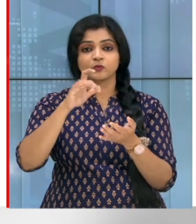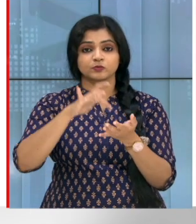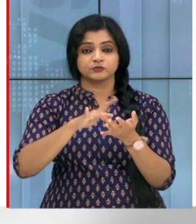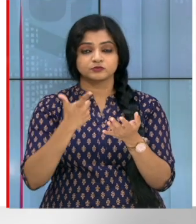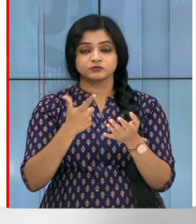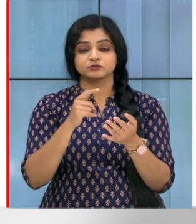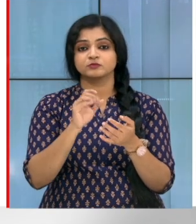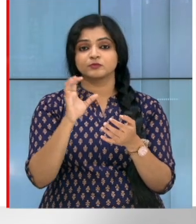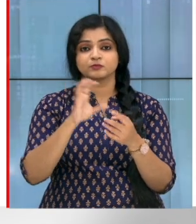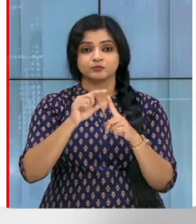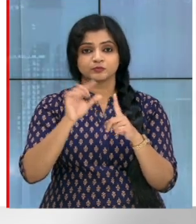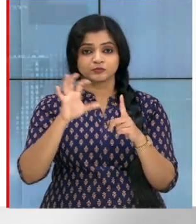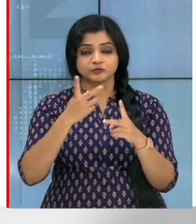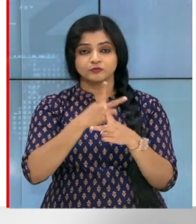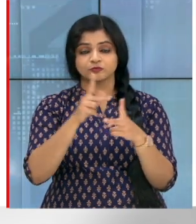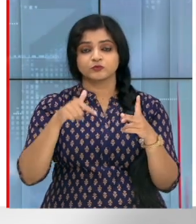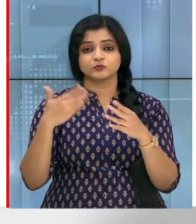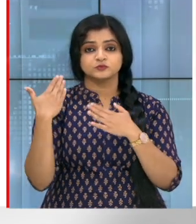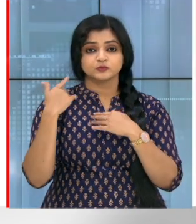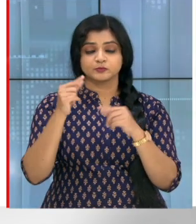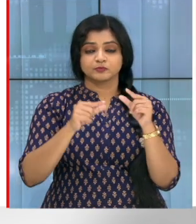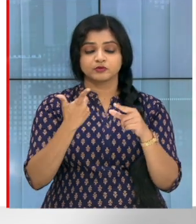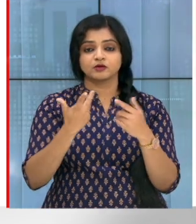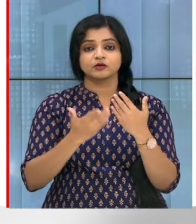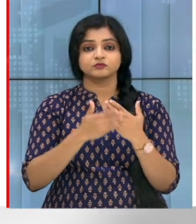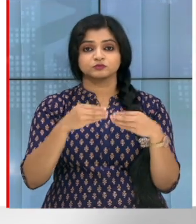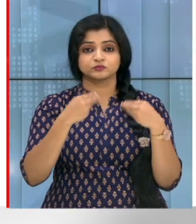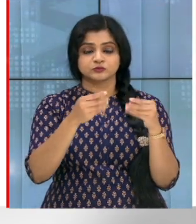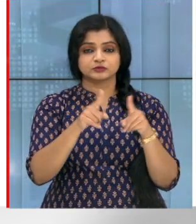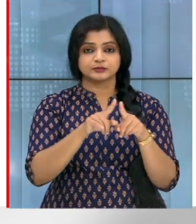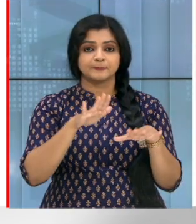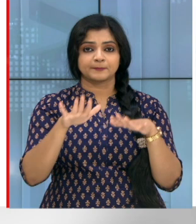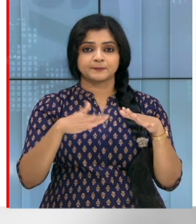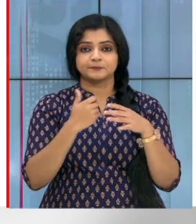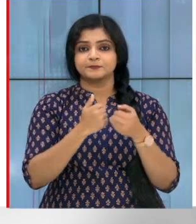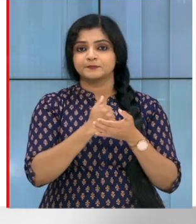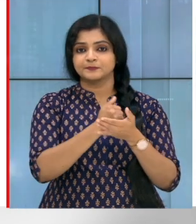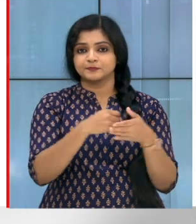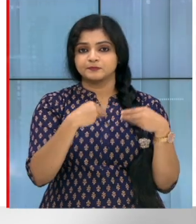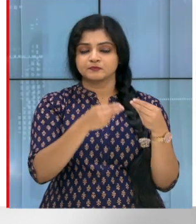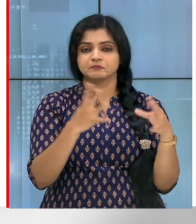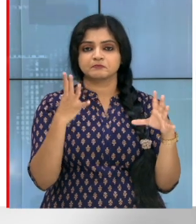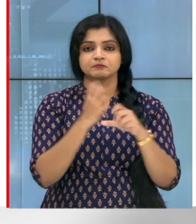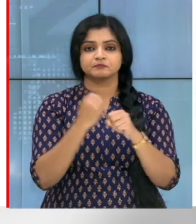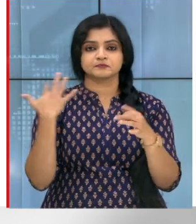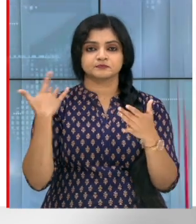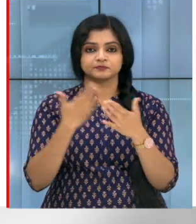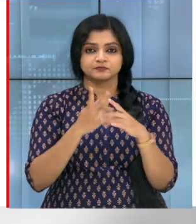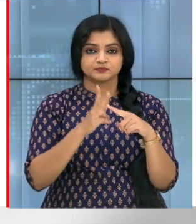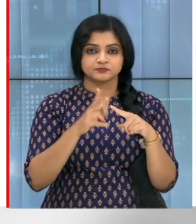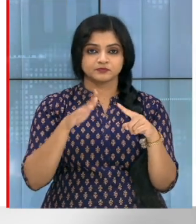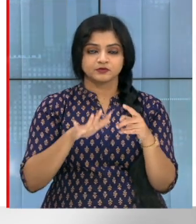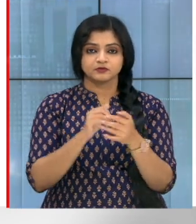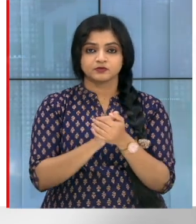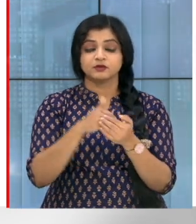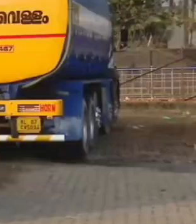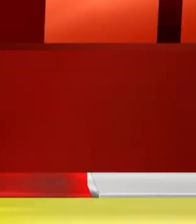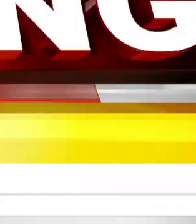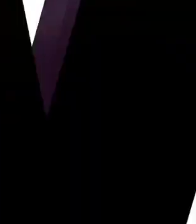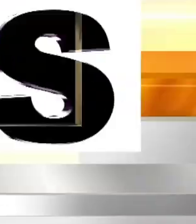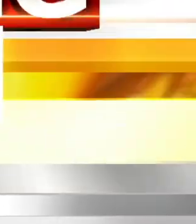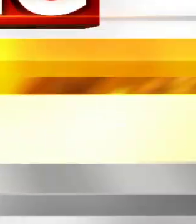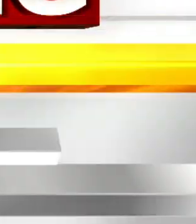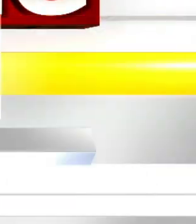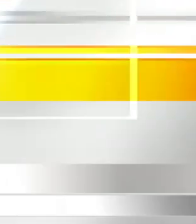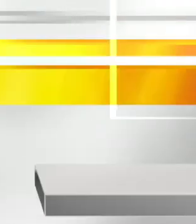സ്ഥാപനങ്ങളുടെ അധികാരികളുടെ ഭാഗത്തു നിന്നോ അവർക്ക് അനുകൂലമായൊരു നടപടി ഉണ്ടായില്ല എന്നുള്ളതാണ് വസ്തുത. ഇതേ തുടർന്നാണ് നിലവിൽ നീതി തേടി അവർ